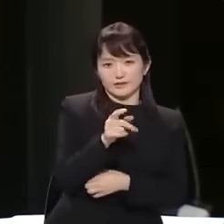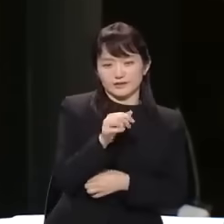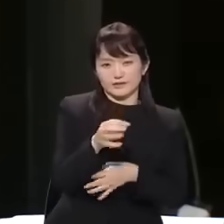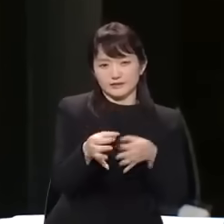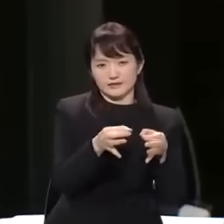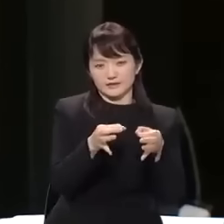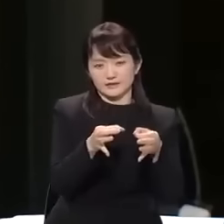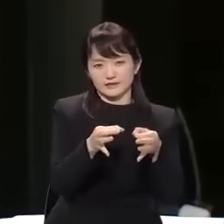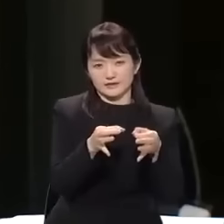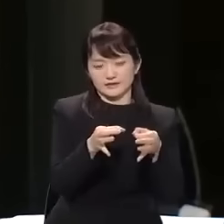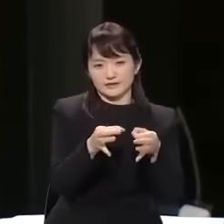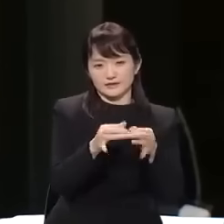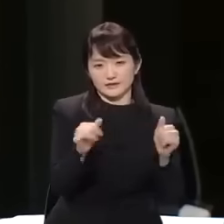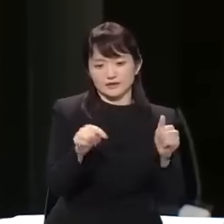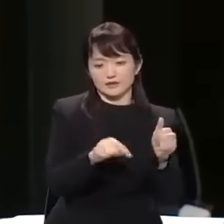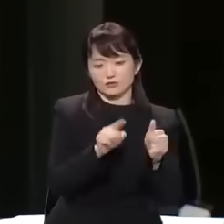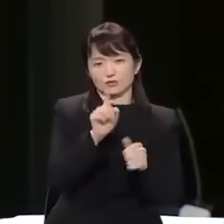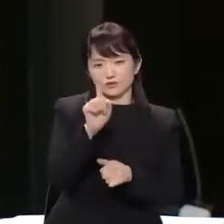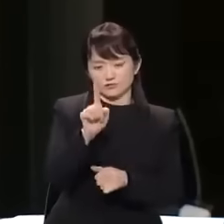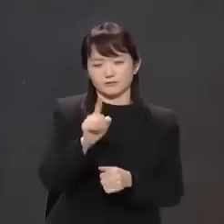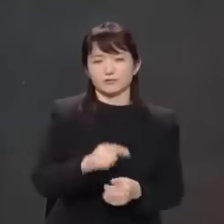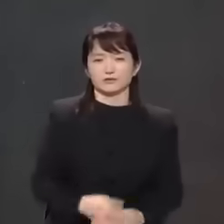겁니다 체크포인트